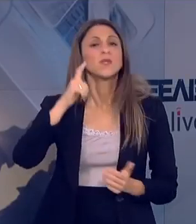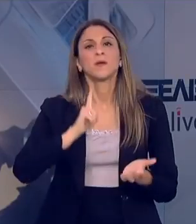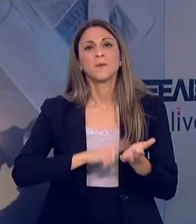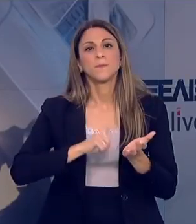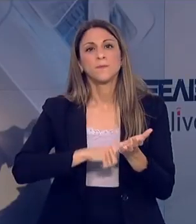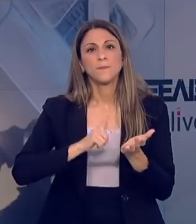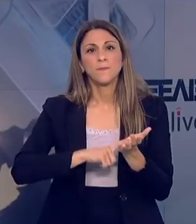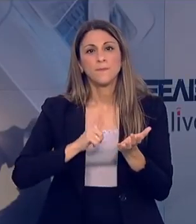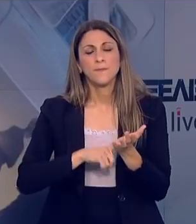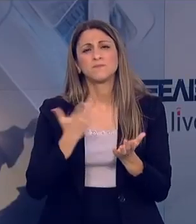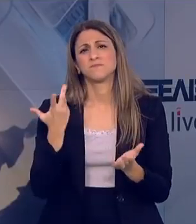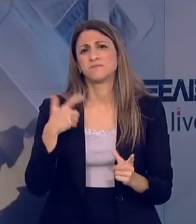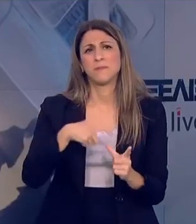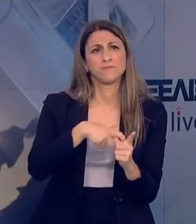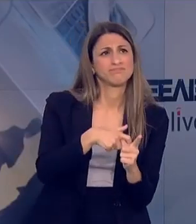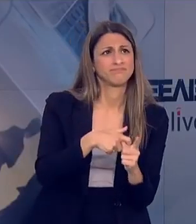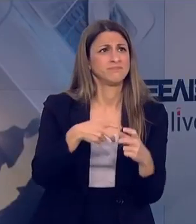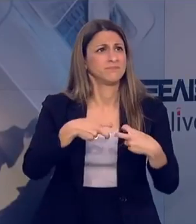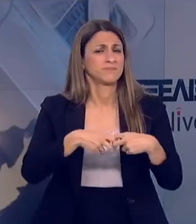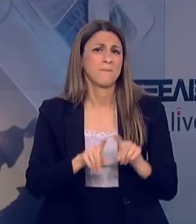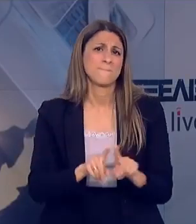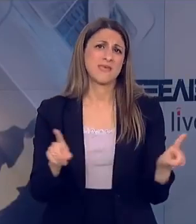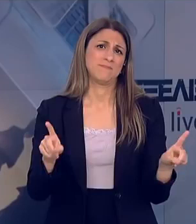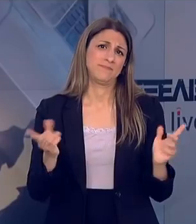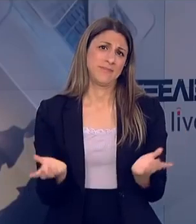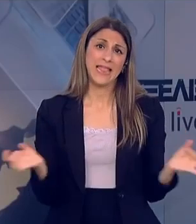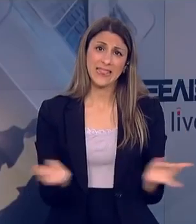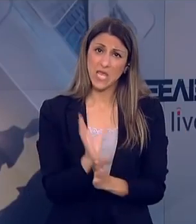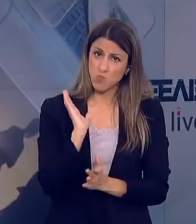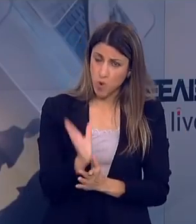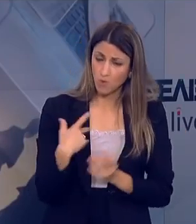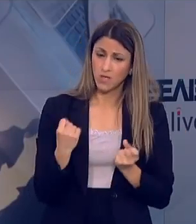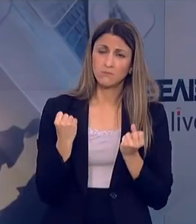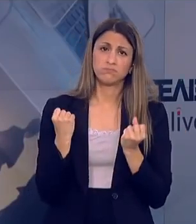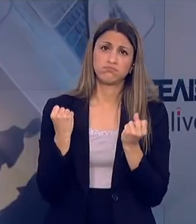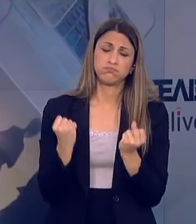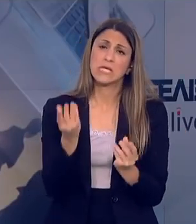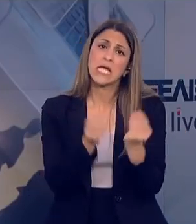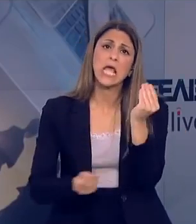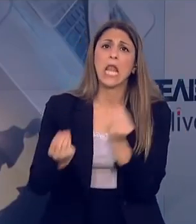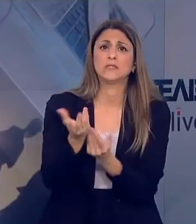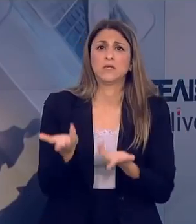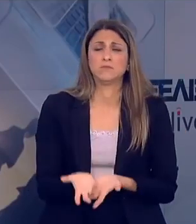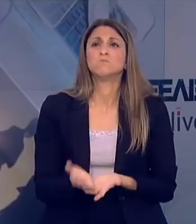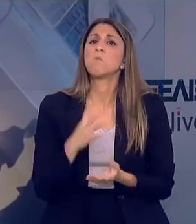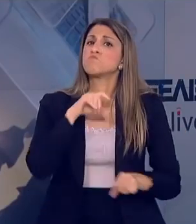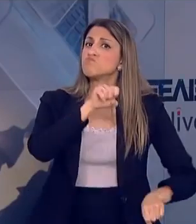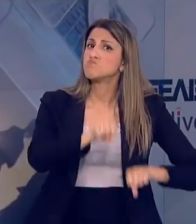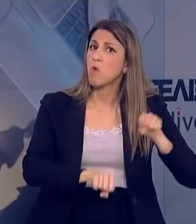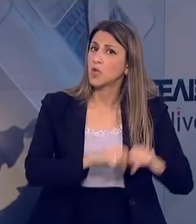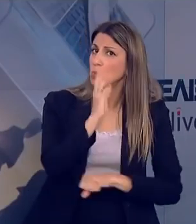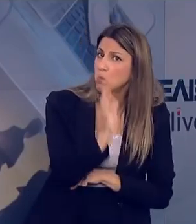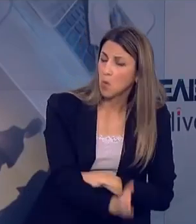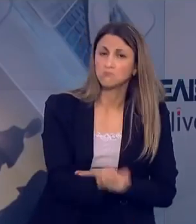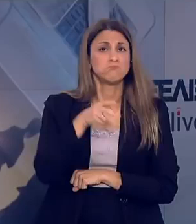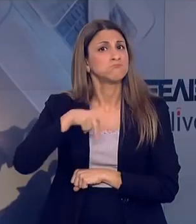εξακολουθούμε να αποφεύγουμε τα μέσα μαζικής μεταφοράς, όταν είναι δυνατόν. Να προσπαθήσουμε να βρούμε εναλλακτικές, είτε αυτό λέγεται ποδήλατο, είτε